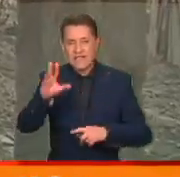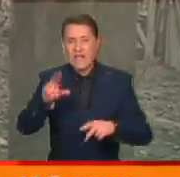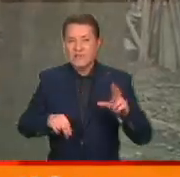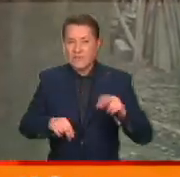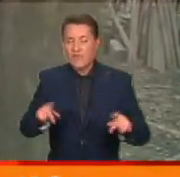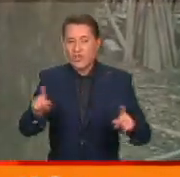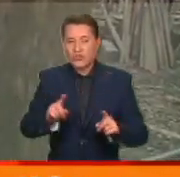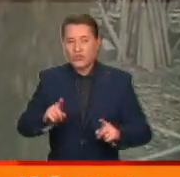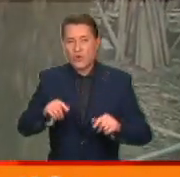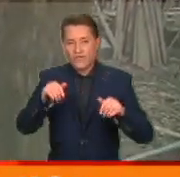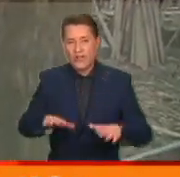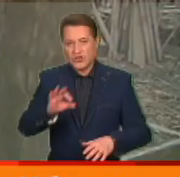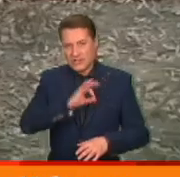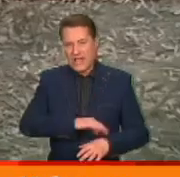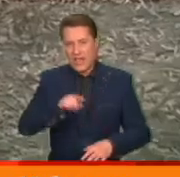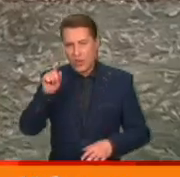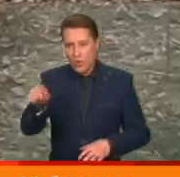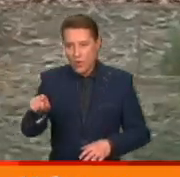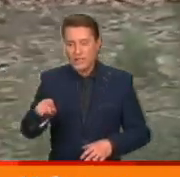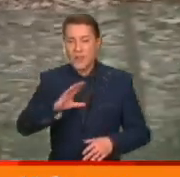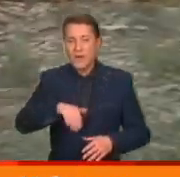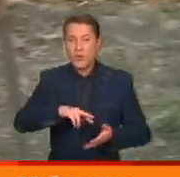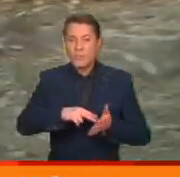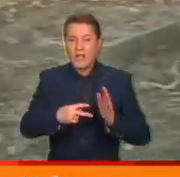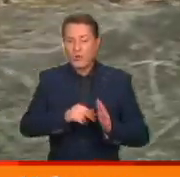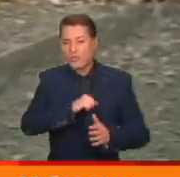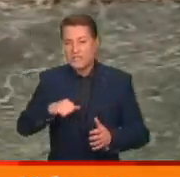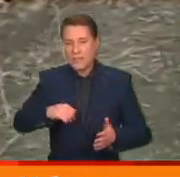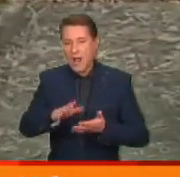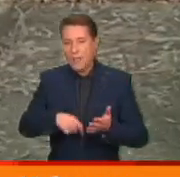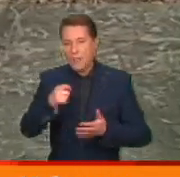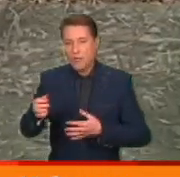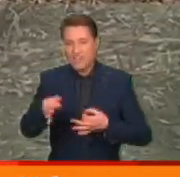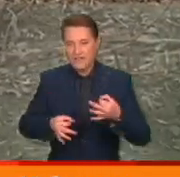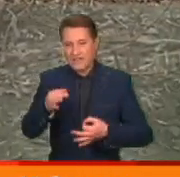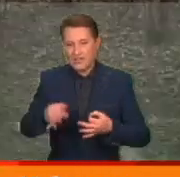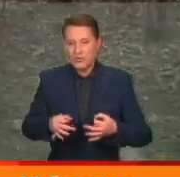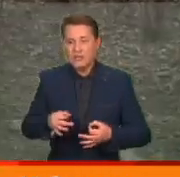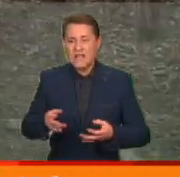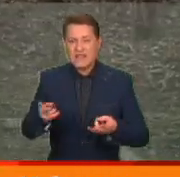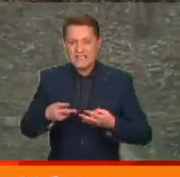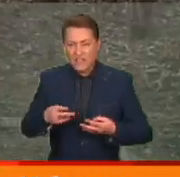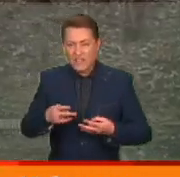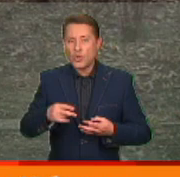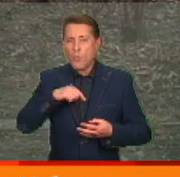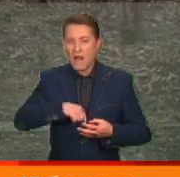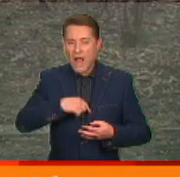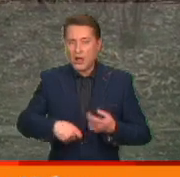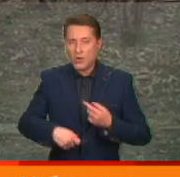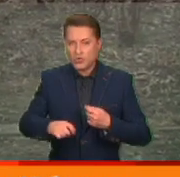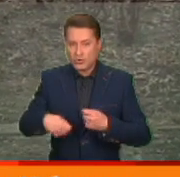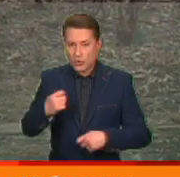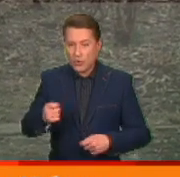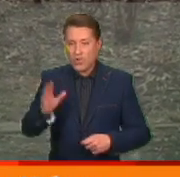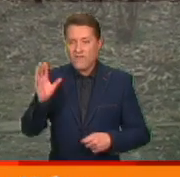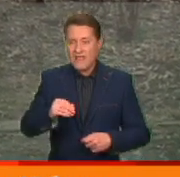все вирішить на її користь. А вже потому планує сама позиватися до суду за завдану їй моральну шкоду. А поки суд у справі, весь